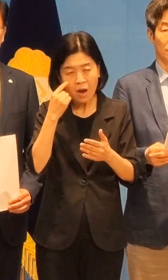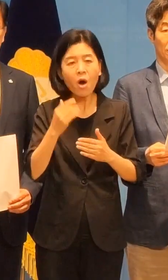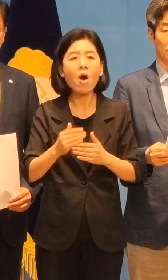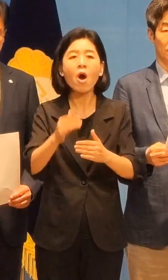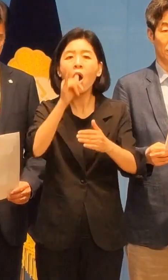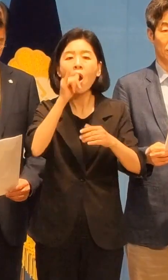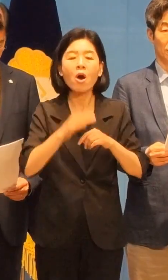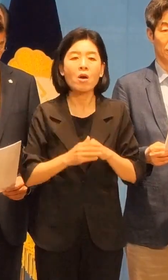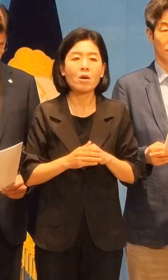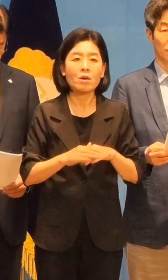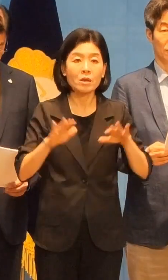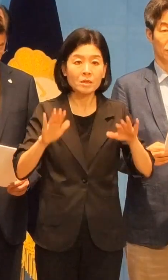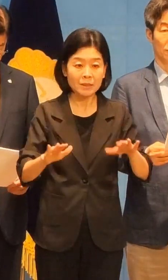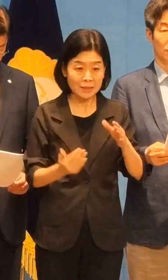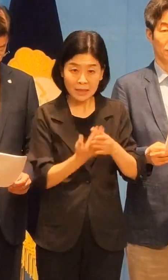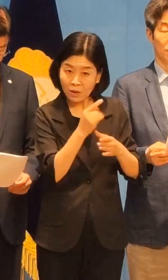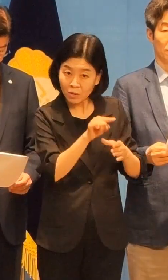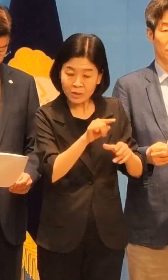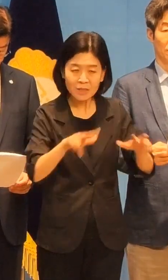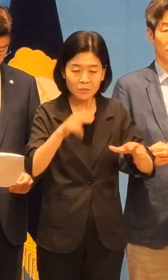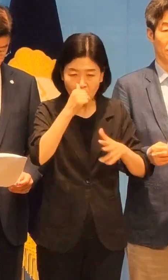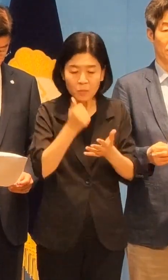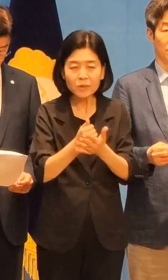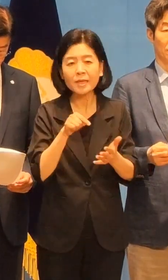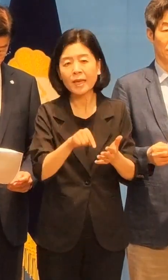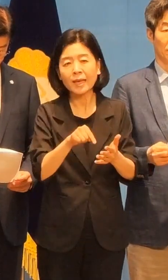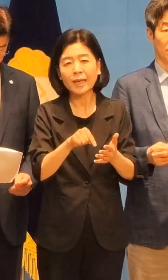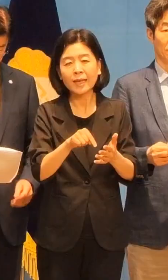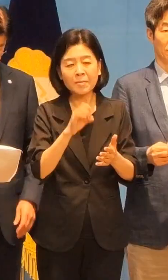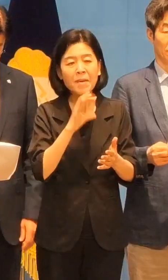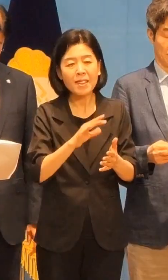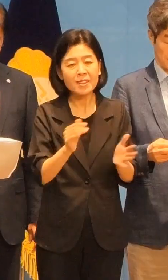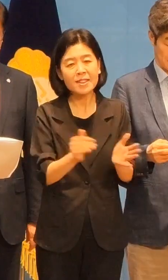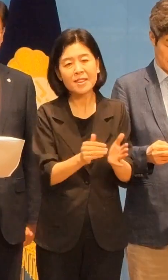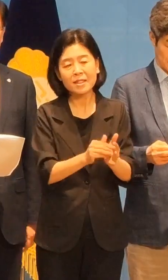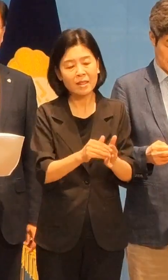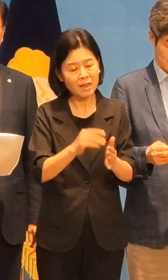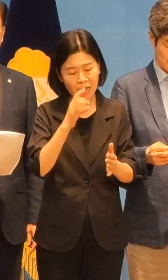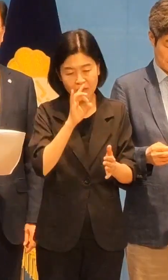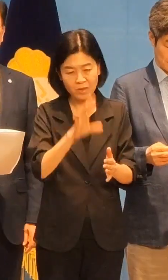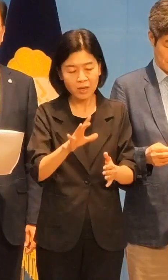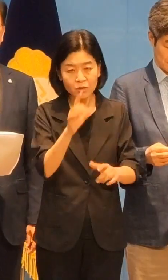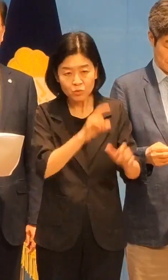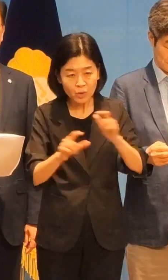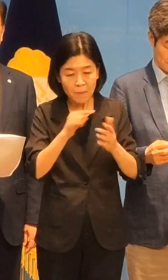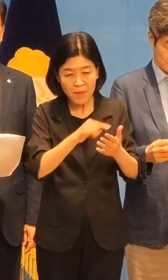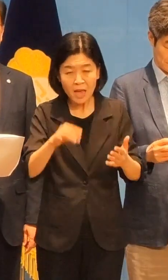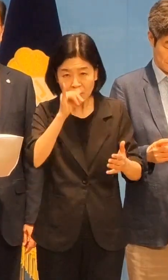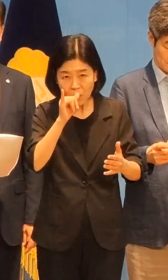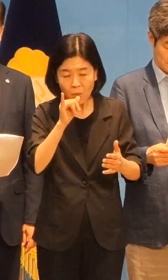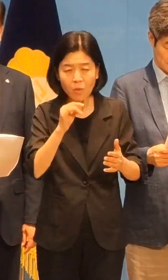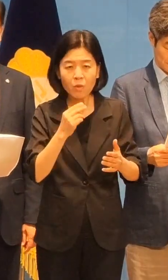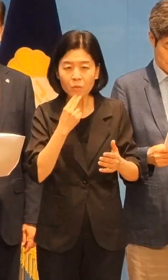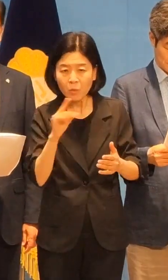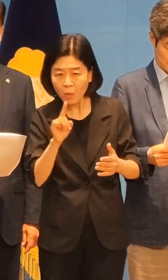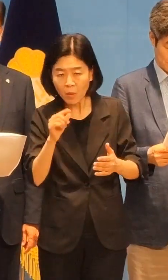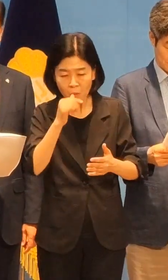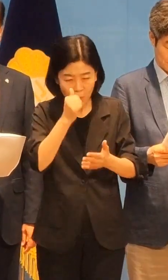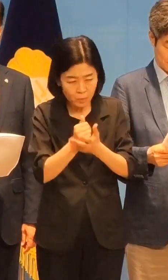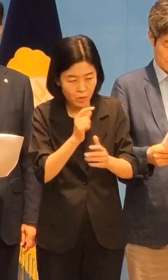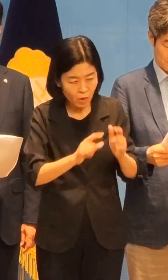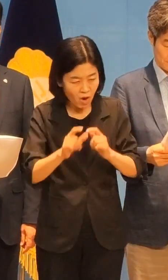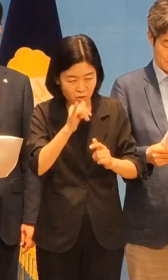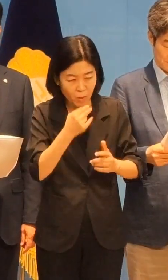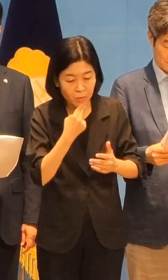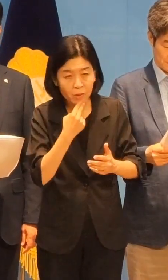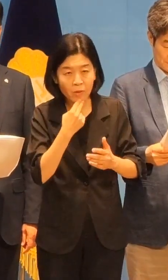따라서 이번 사건은 현재 확인된 범죄에 그쳐서는 안 됩니다. 추가 피해자와 추가 범죄 여부까지 철저히